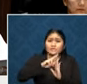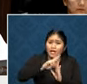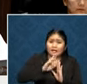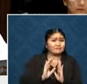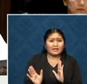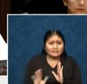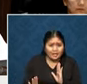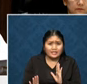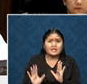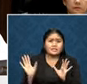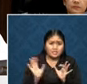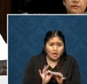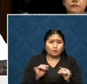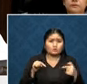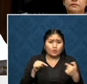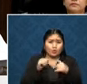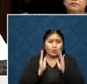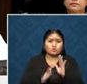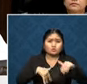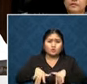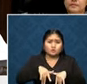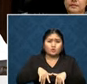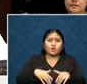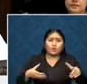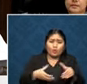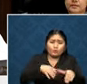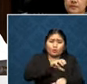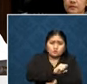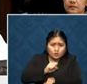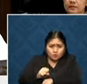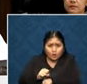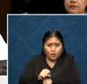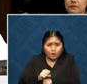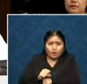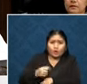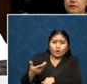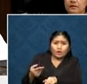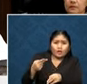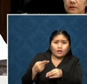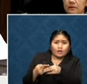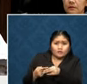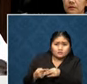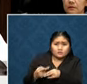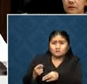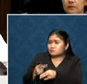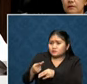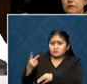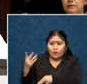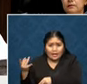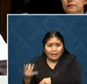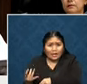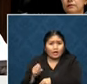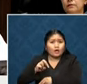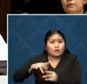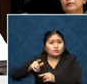ายไม่ใช่เรื่องของพี่น้องที่อยู่ในเขตพื้นที่ของสสรัชพลนามสกุลอะไรนะครับสร้อยสุวรรณที่อยู่ที่